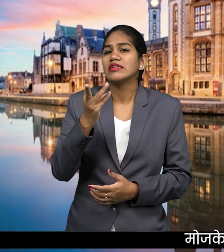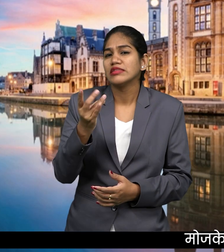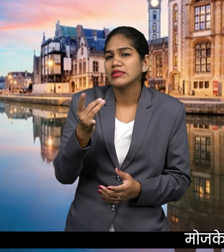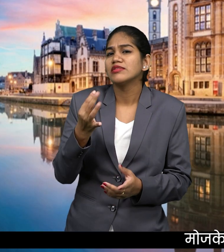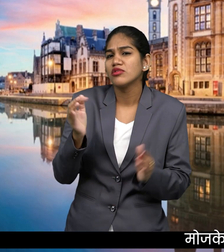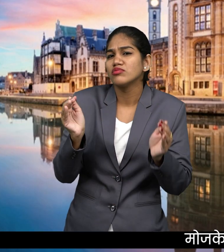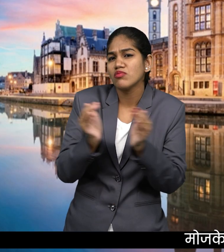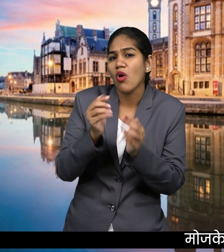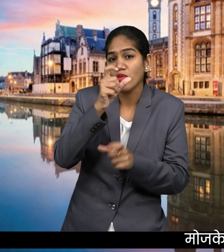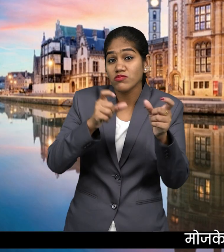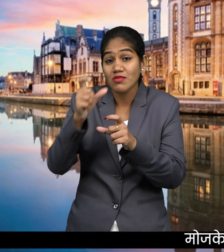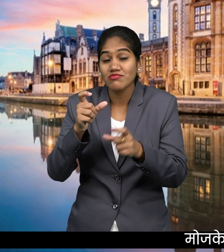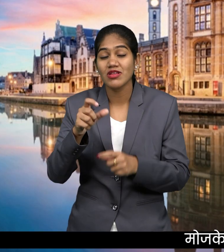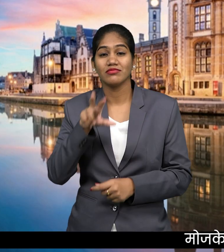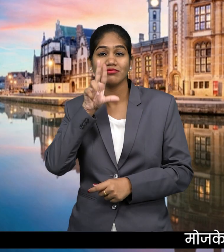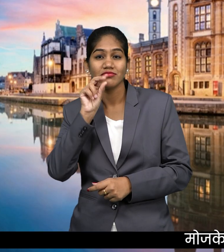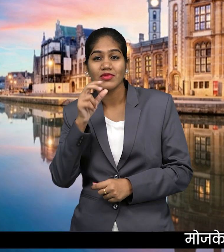मोजकेच लोक जर्मन बोलतात.